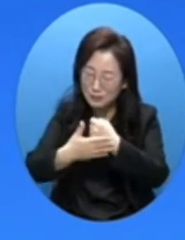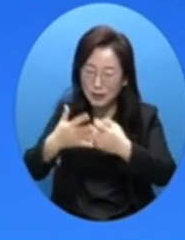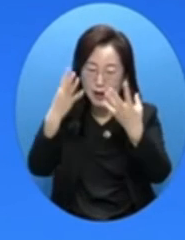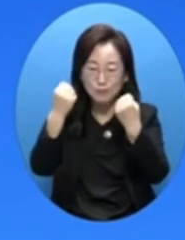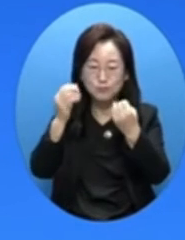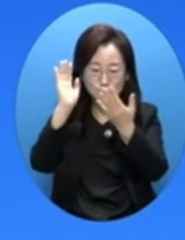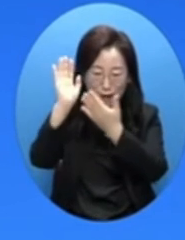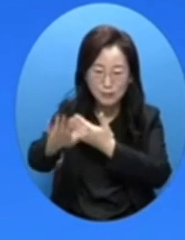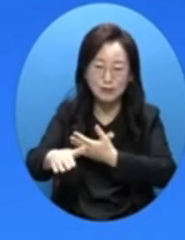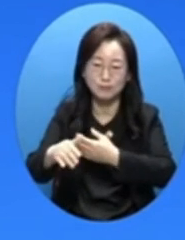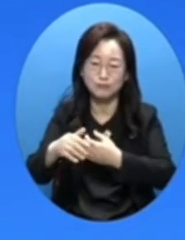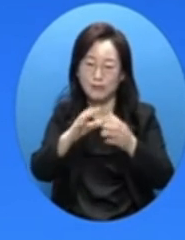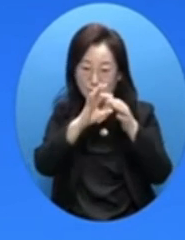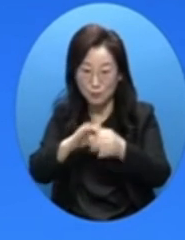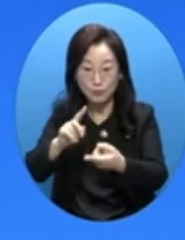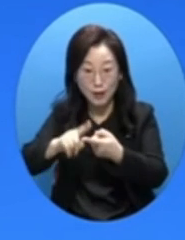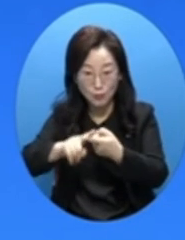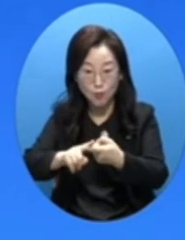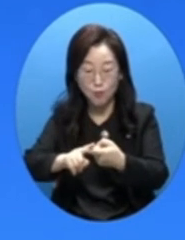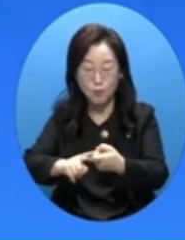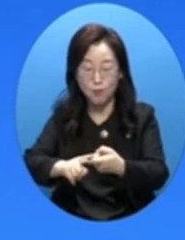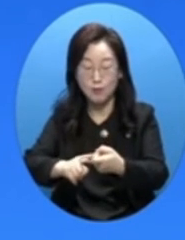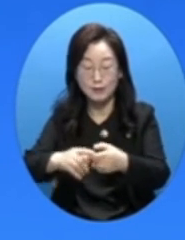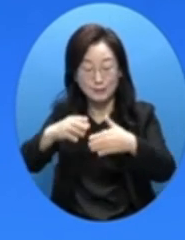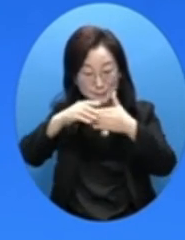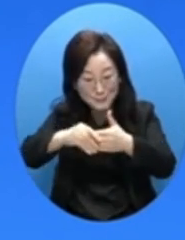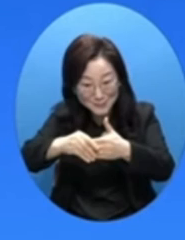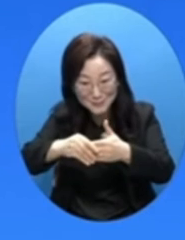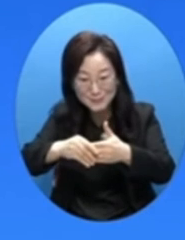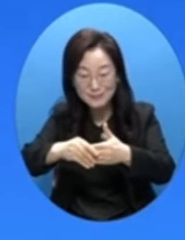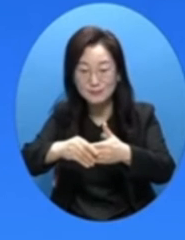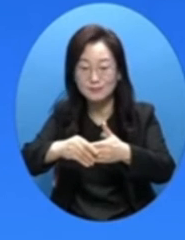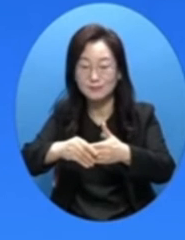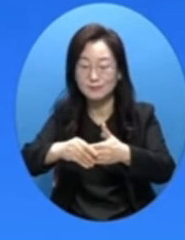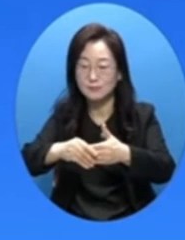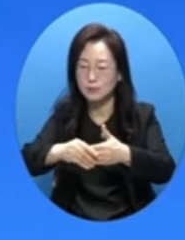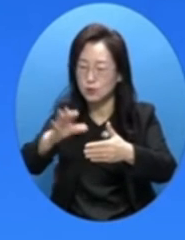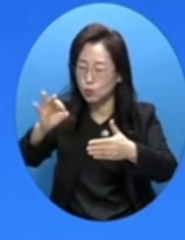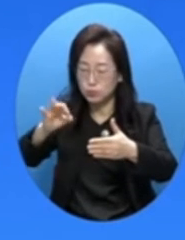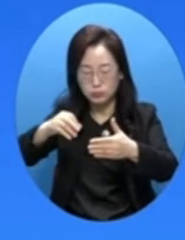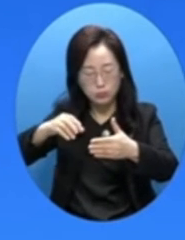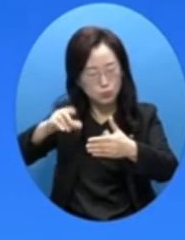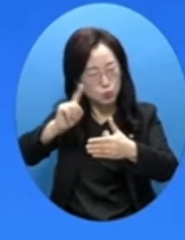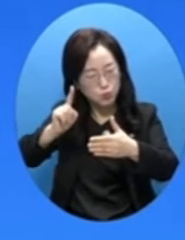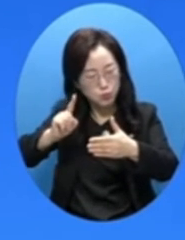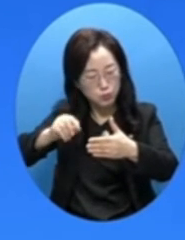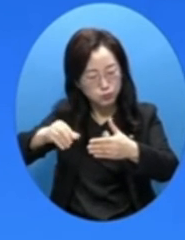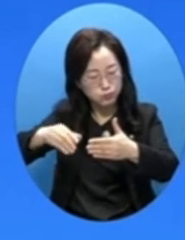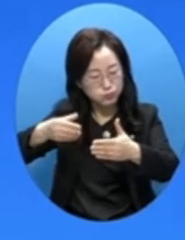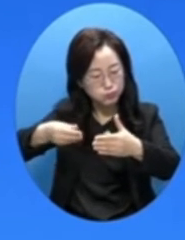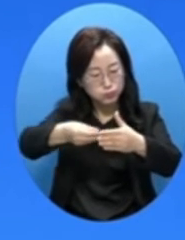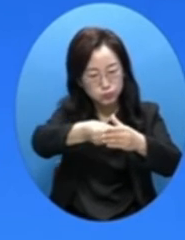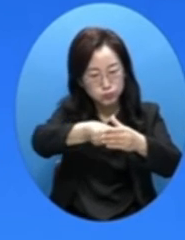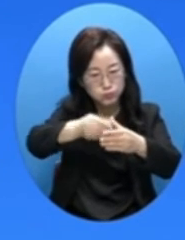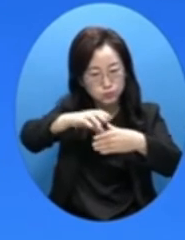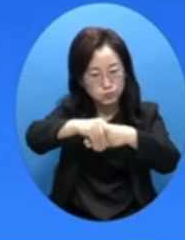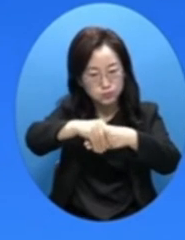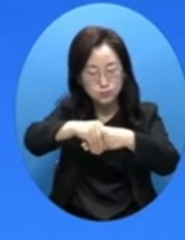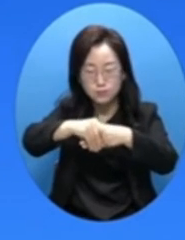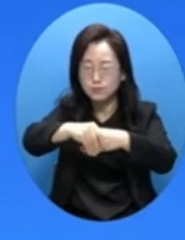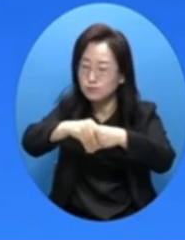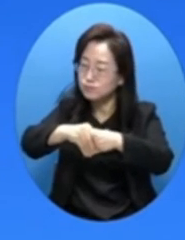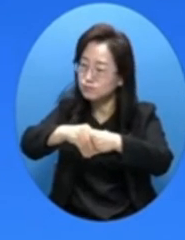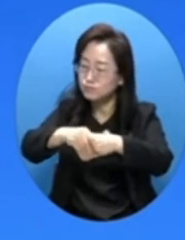찬송 지어주세요 하고 나가면서 악수하고 나갔는데 손에 무엇을 쥐어주고 나갔습니다. 쥐어주고 나간 것을